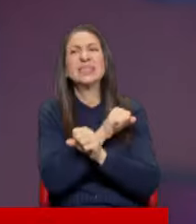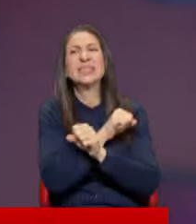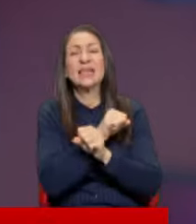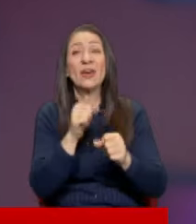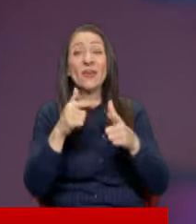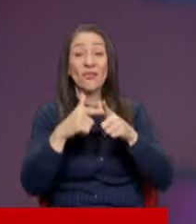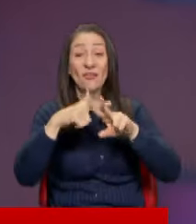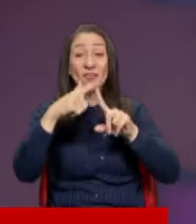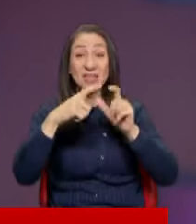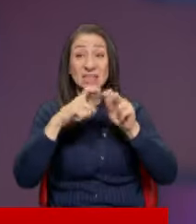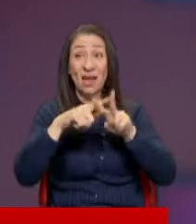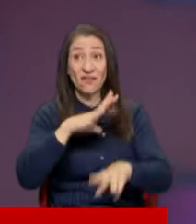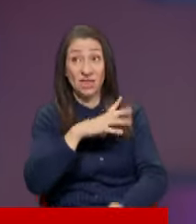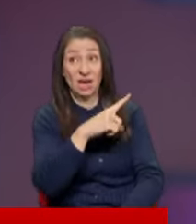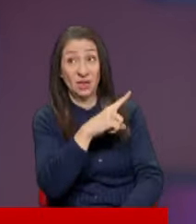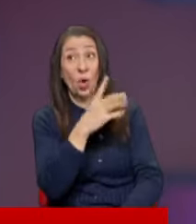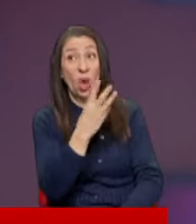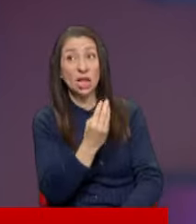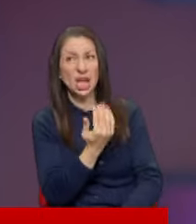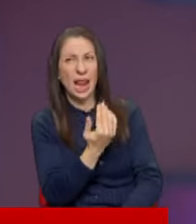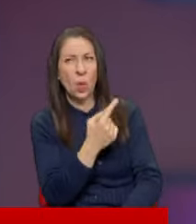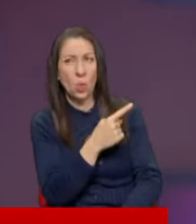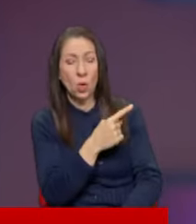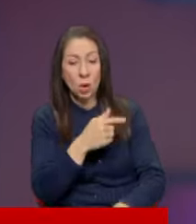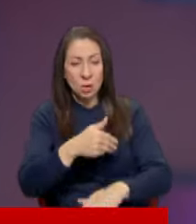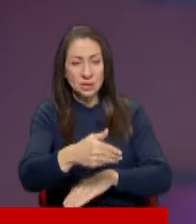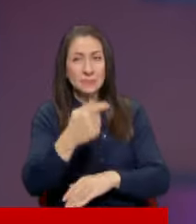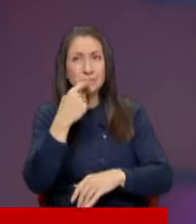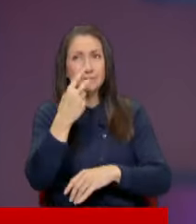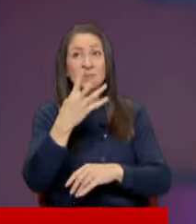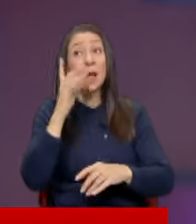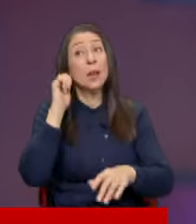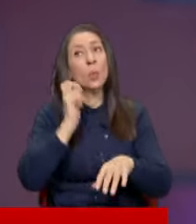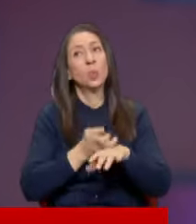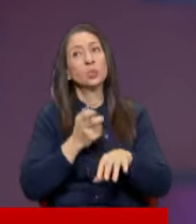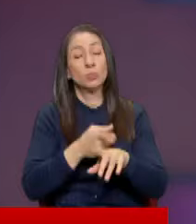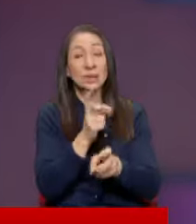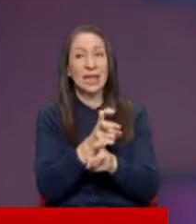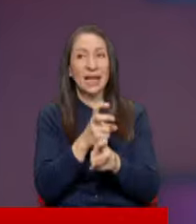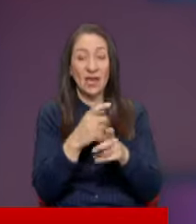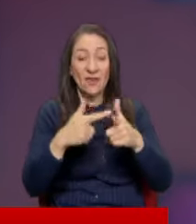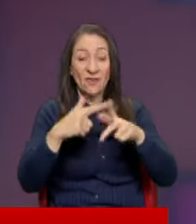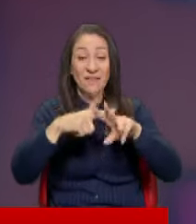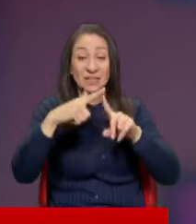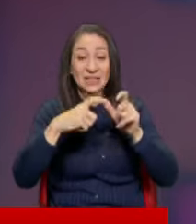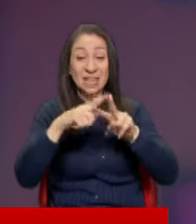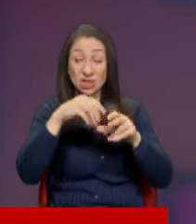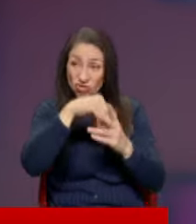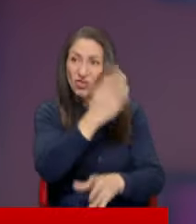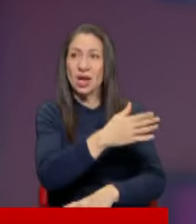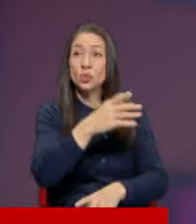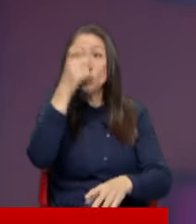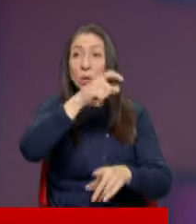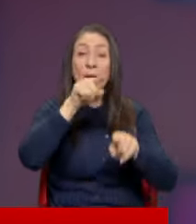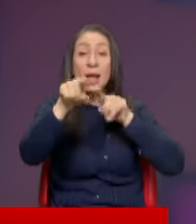Fatsa'da da vardır olacaktır önümüzdeki yıllarda Allah korusun bu tehlike Fatsa içinde var Türkiye'nin birçok